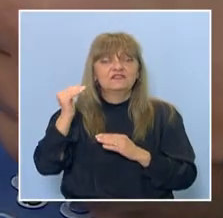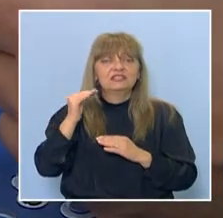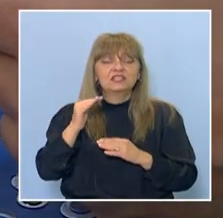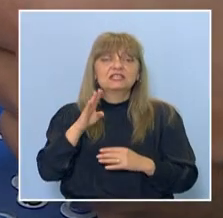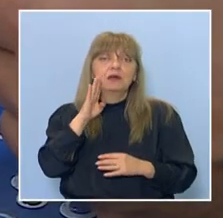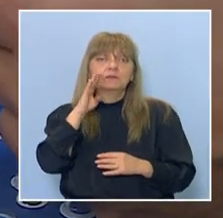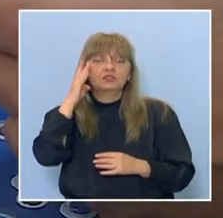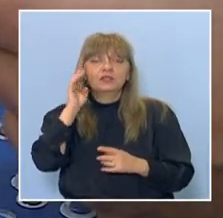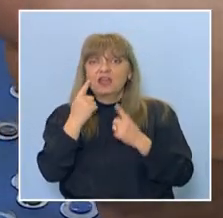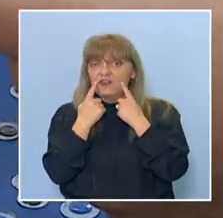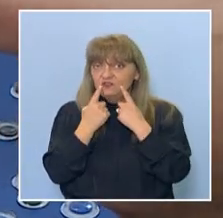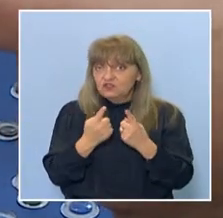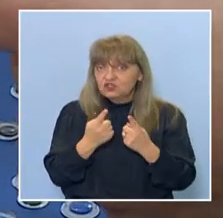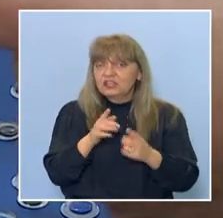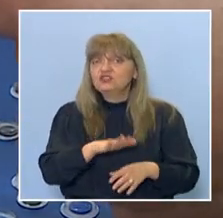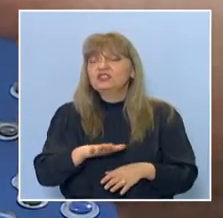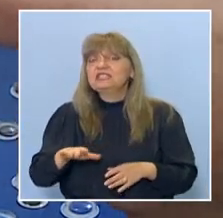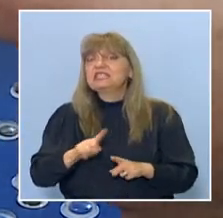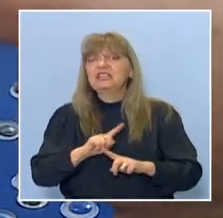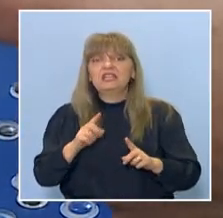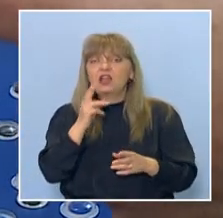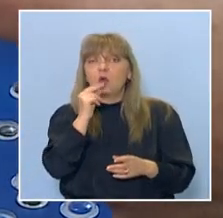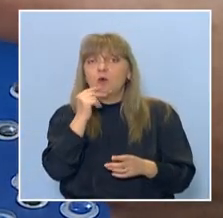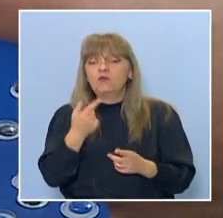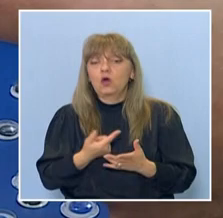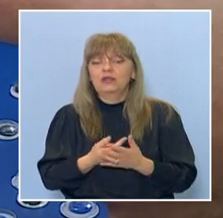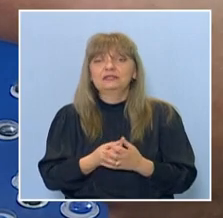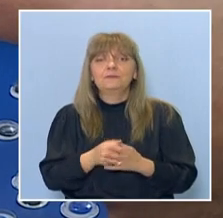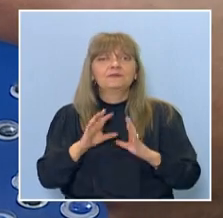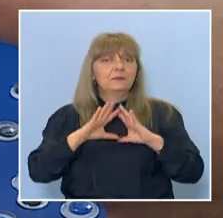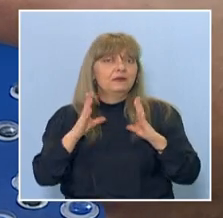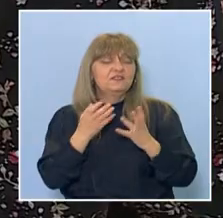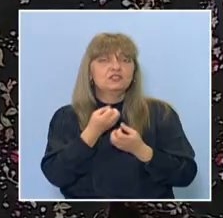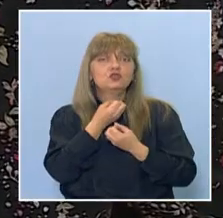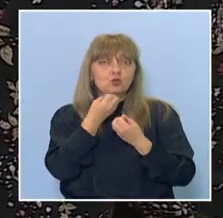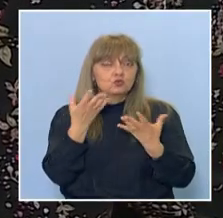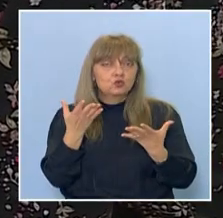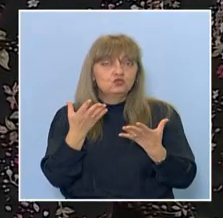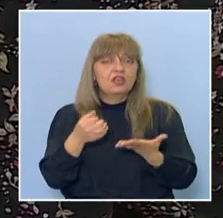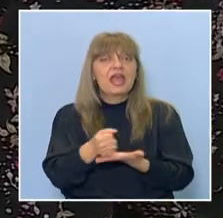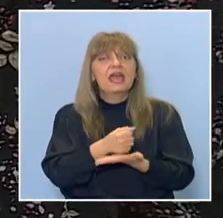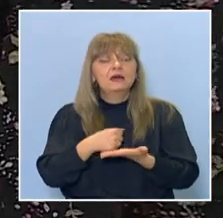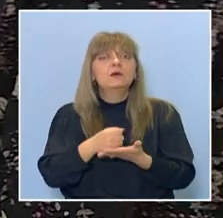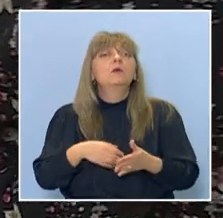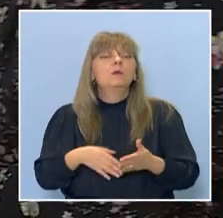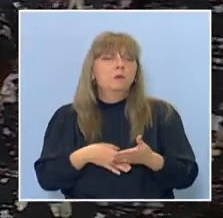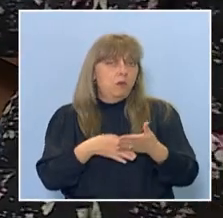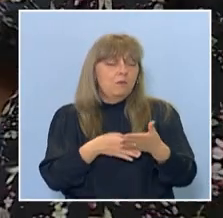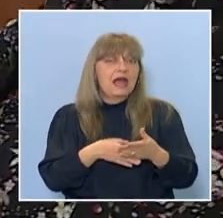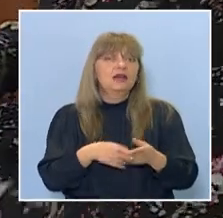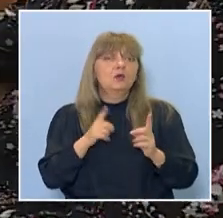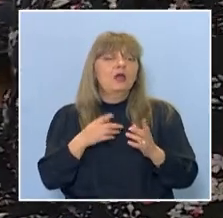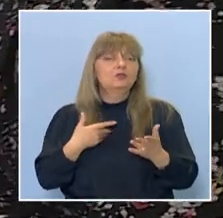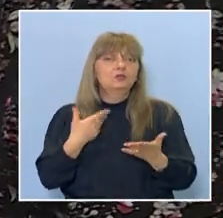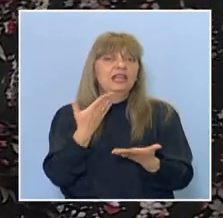родителите забелязват, че децата не говорят. При всички случаи терапията помага, която предлагаме